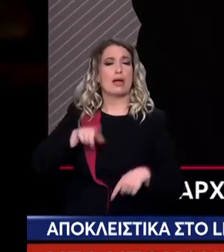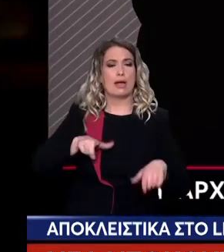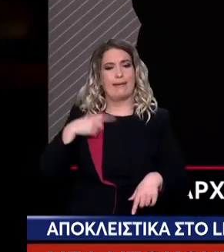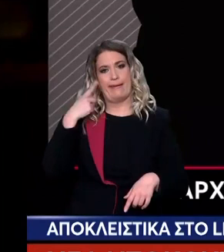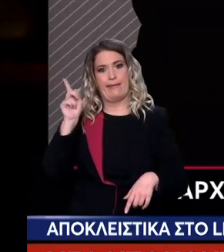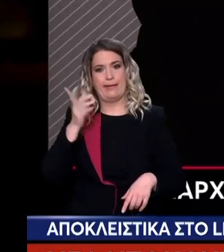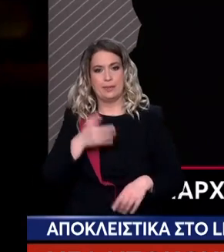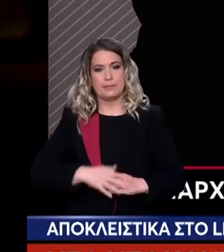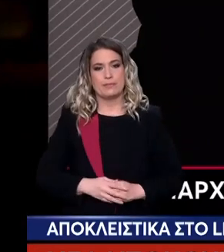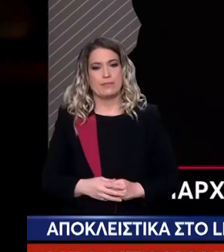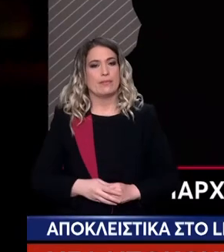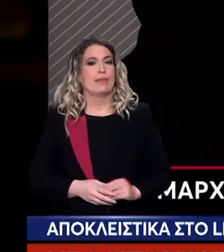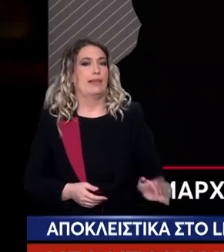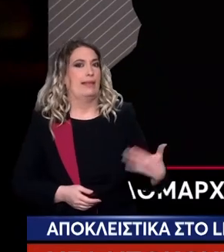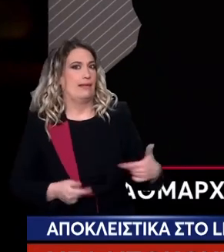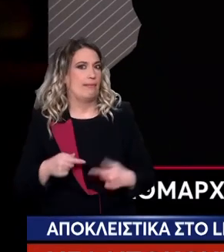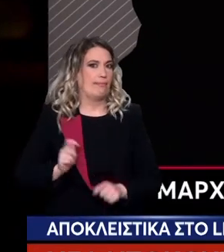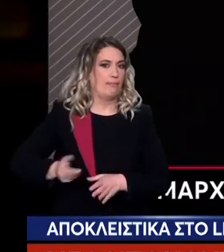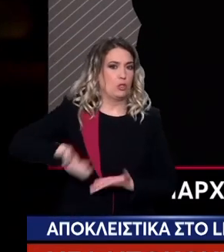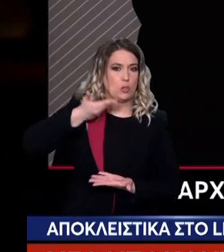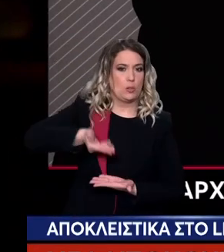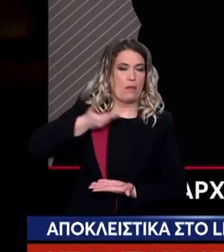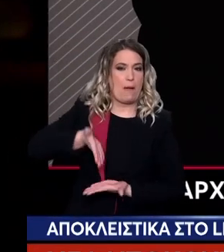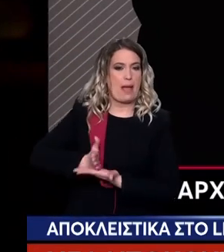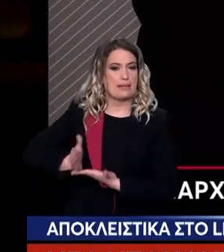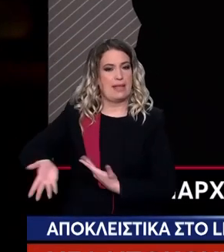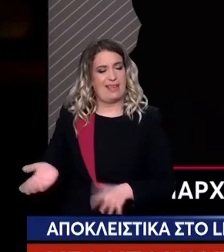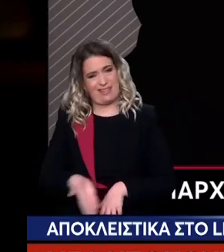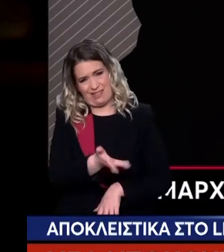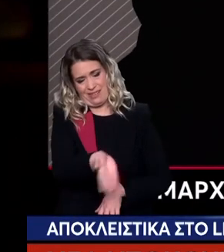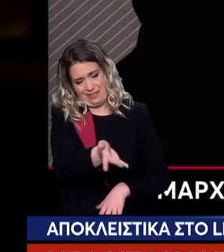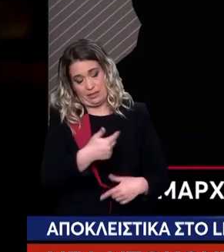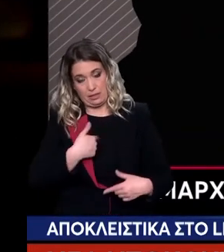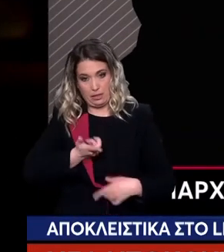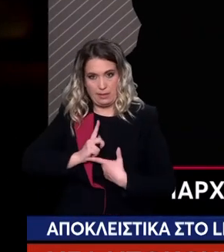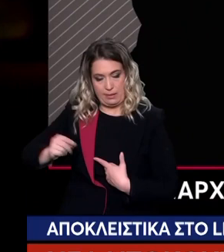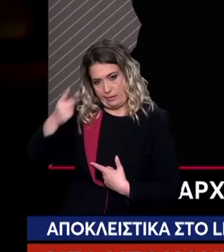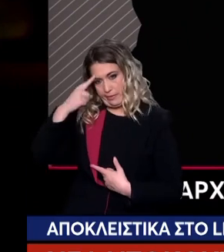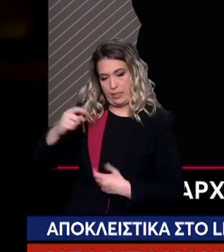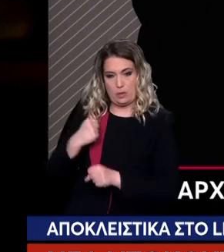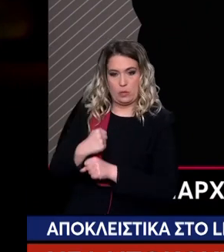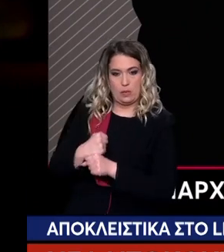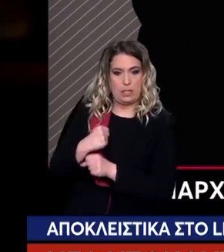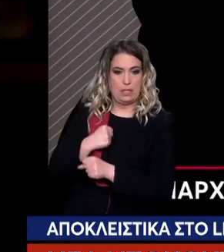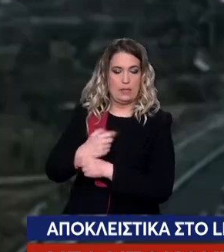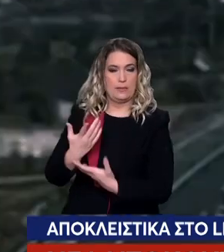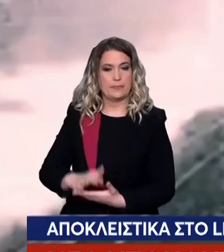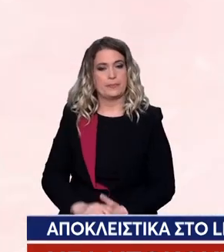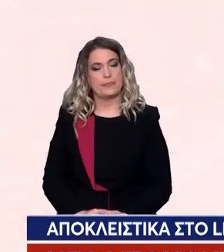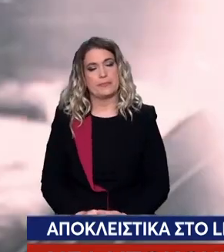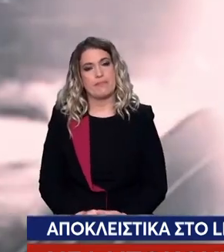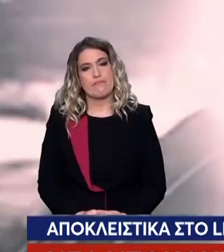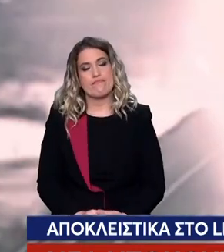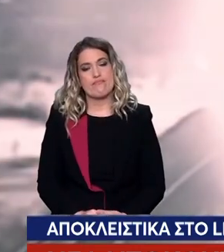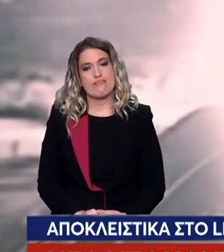μπροστά εδώ στο λινάρι έχω φτιάξει πατσά να φάμε έλα να συνεχίσεις να το πάρω εγώ λίγες